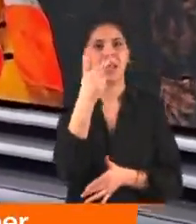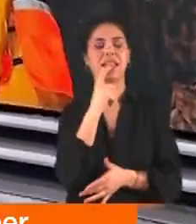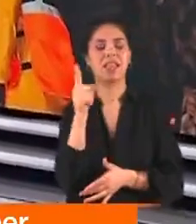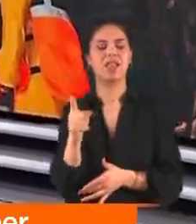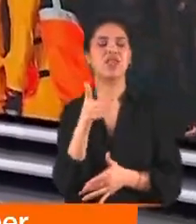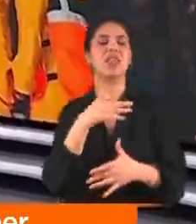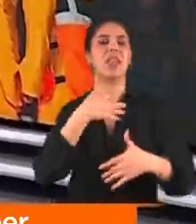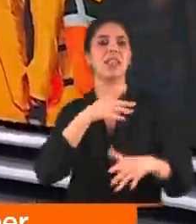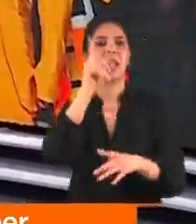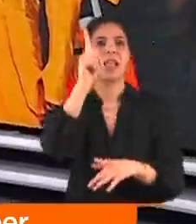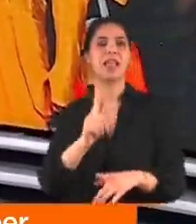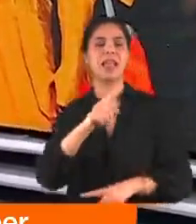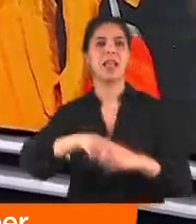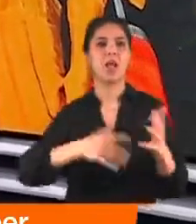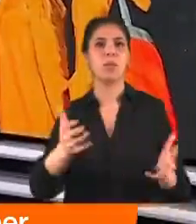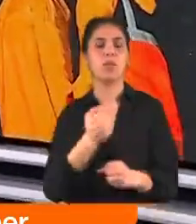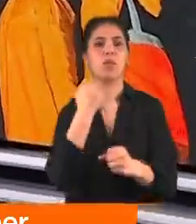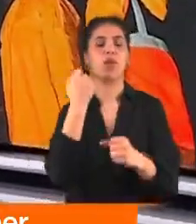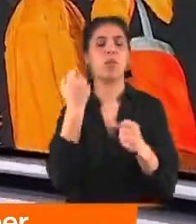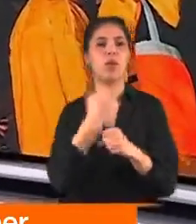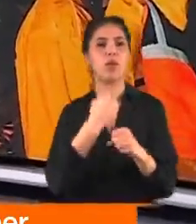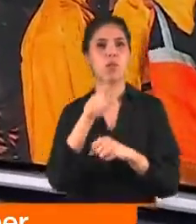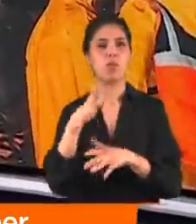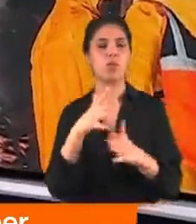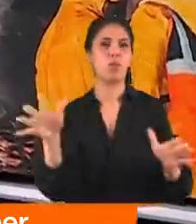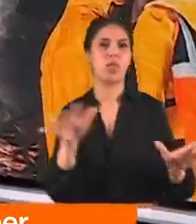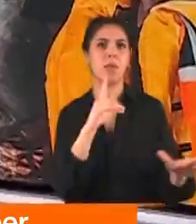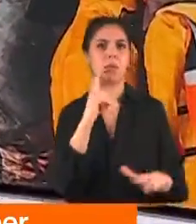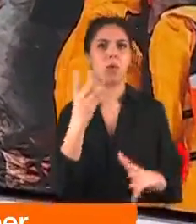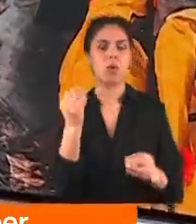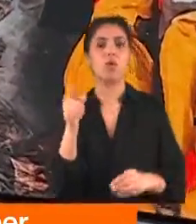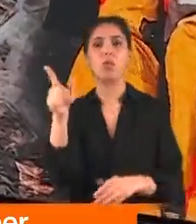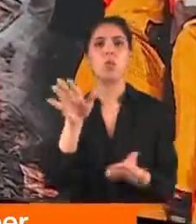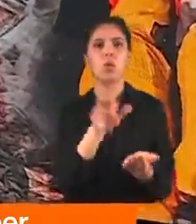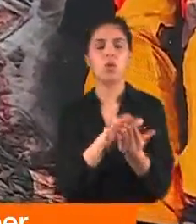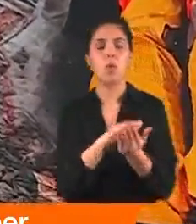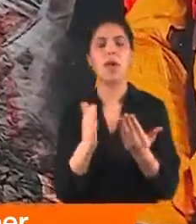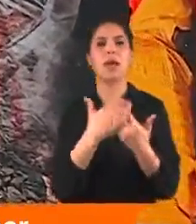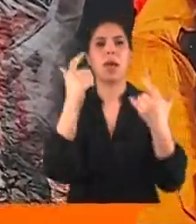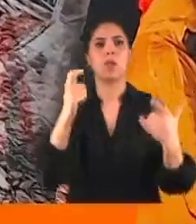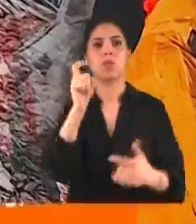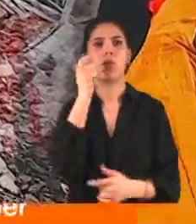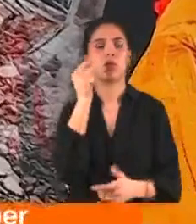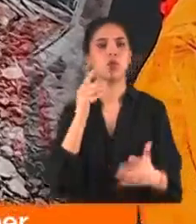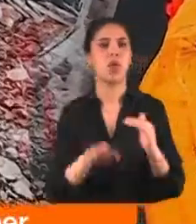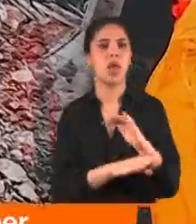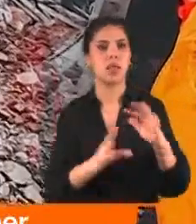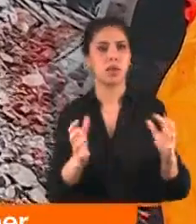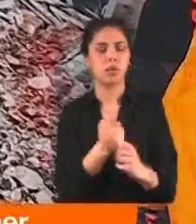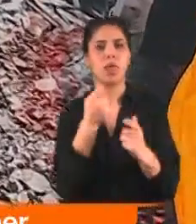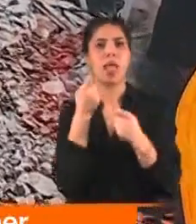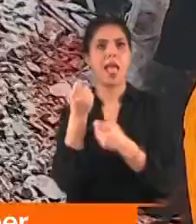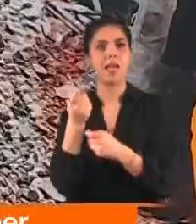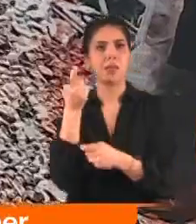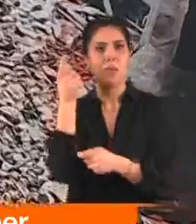yaşında bile değil ve ilk arama kurtarma görevi bu büyük depremde oldu. Nefes Kahramanmaraş'ta 9 kişinin hayatını kurtardı.